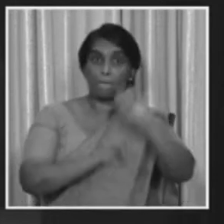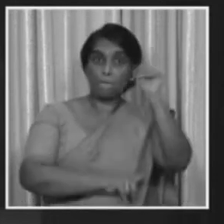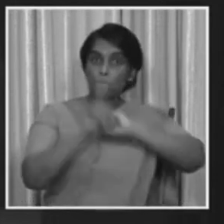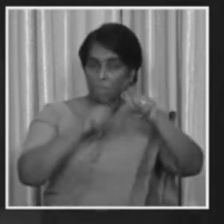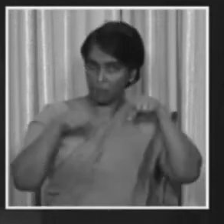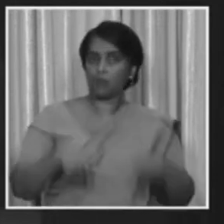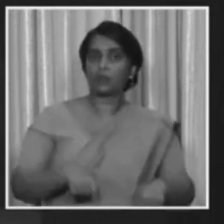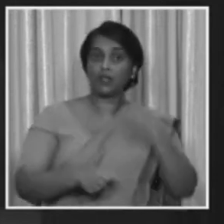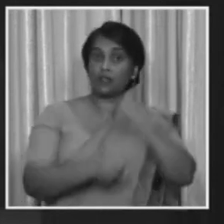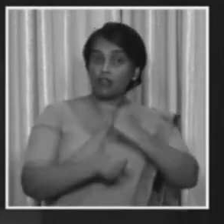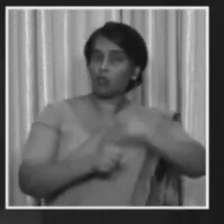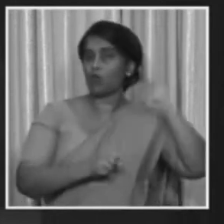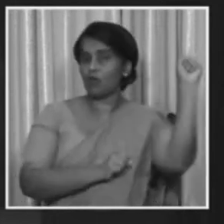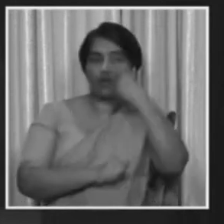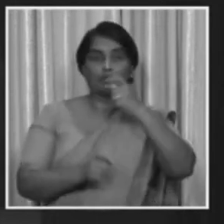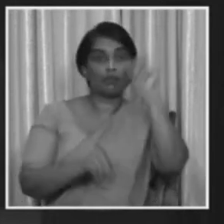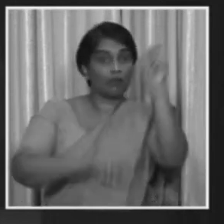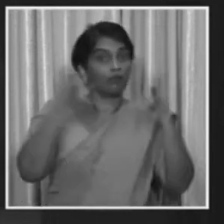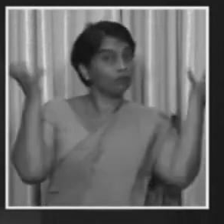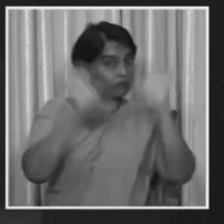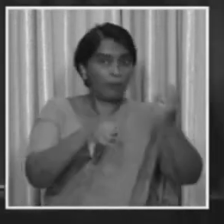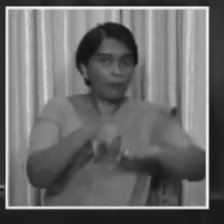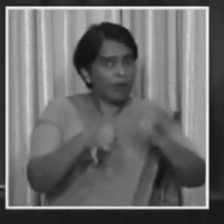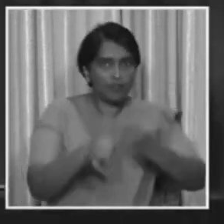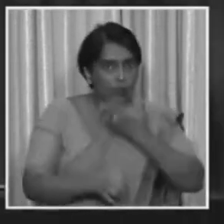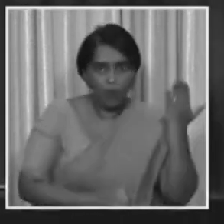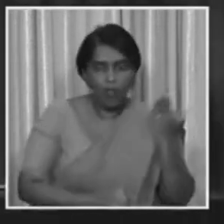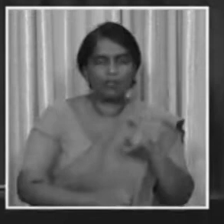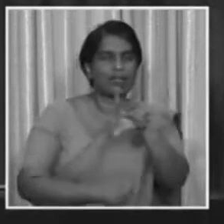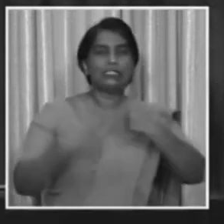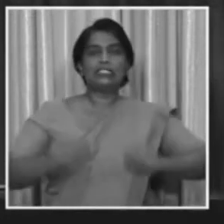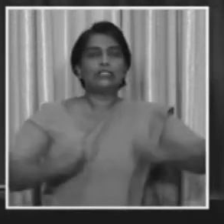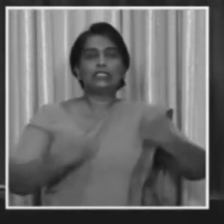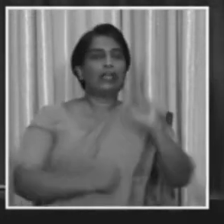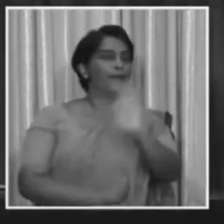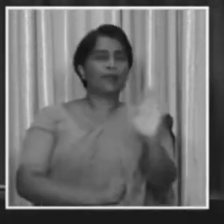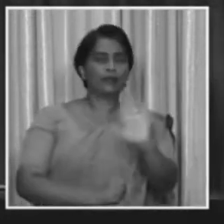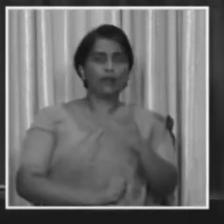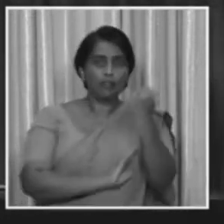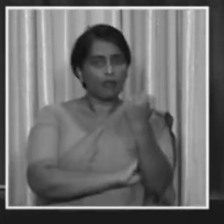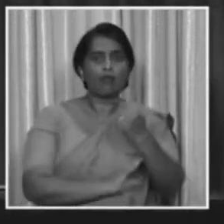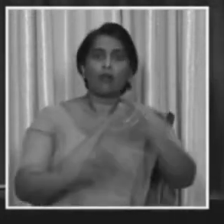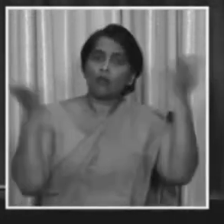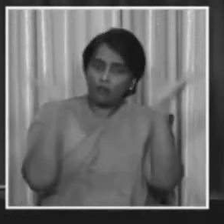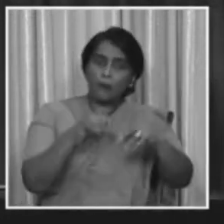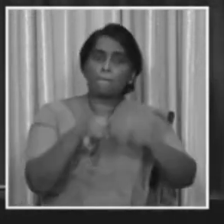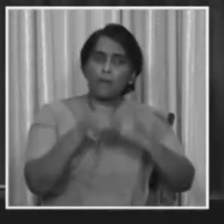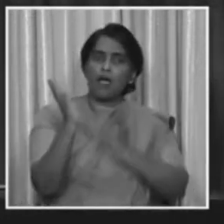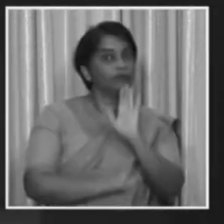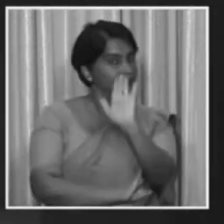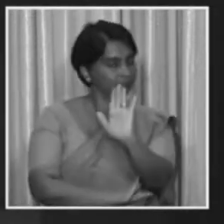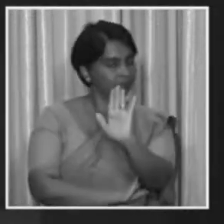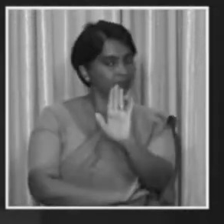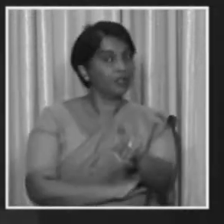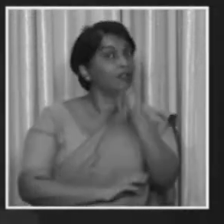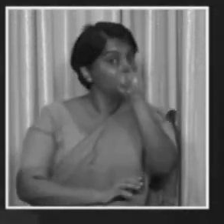පාර්ලිමේන්තුවේ රජයේ සීලම නිලධාරීන් ගැනවලා ප්‍රශ්න සභාපතිත්වයක් නෙමෙයි ඔබතුමාට ඕන මට බලය තියෙනවද? ගැනවලා ප්‍රශ්න කිරීමේ අයිතිය ඔබතුමාට